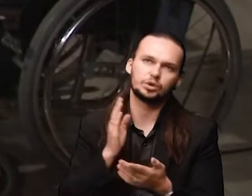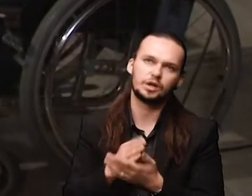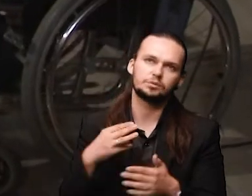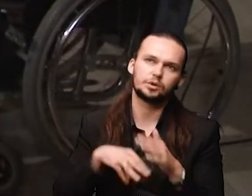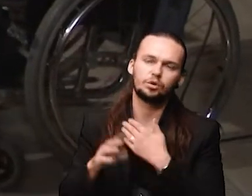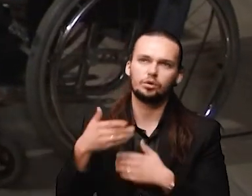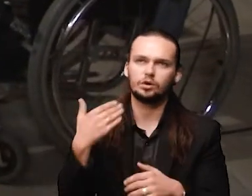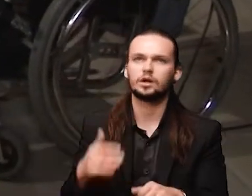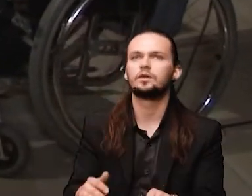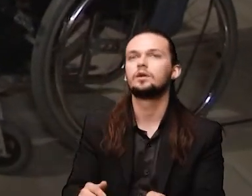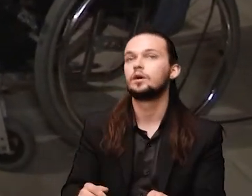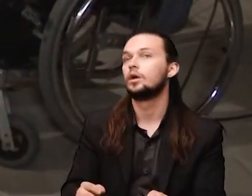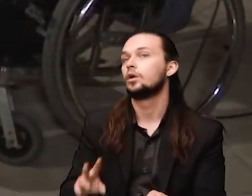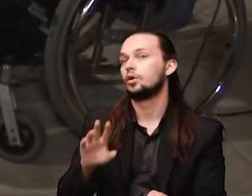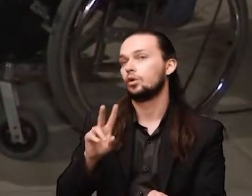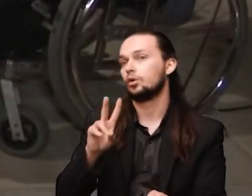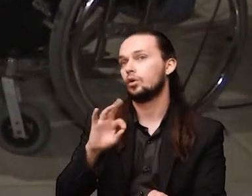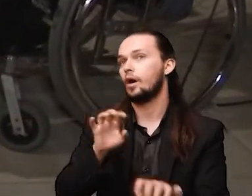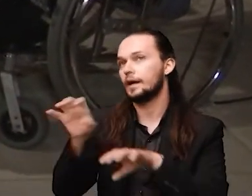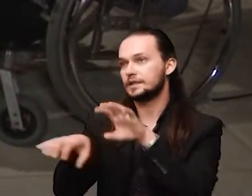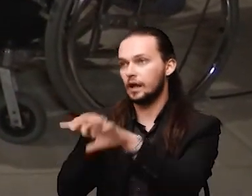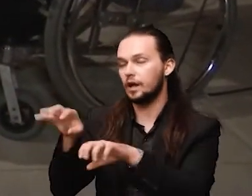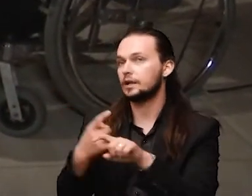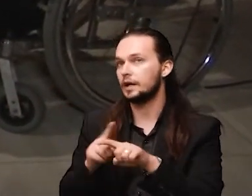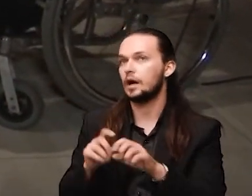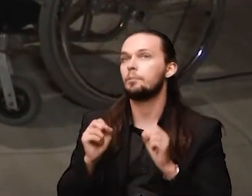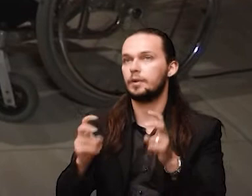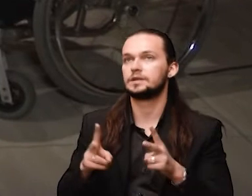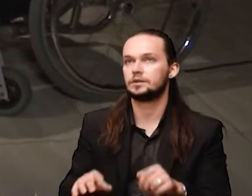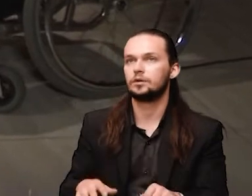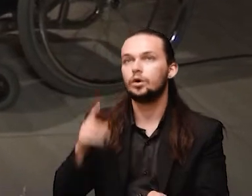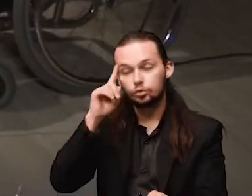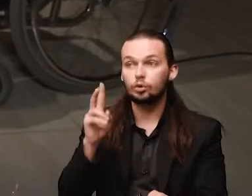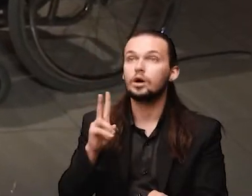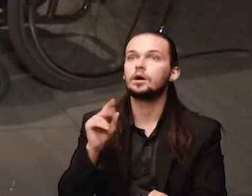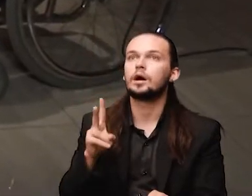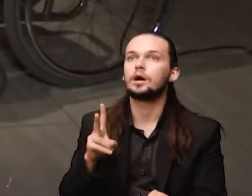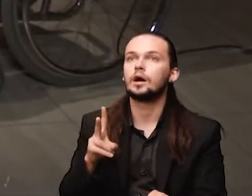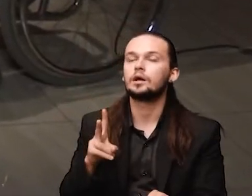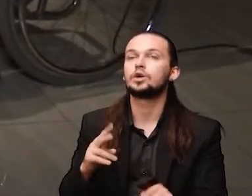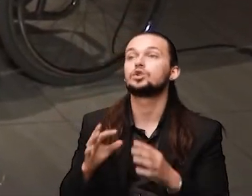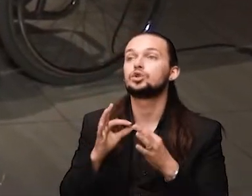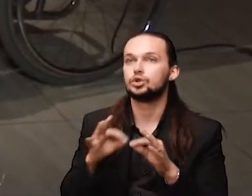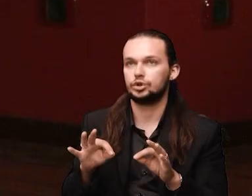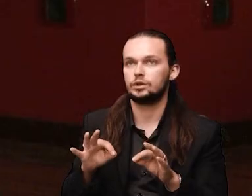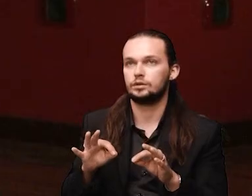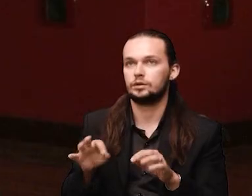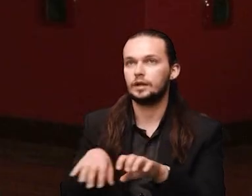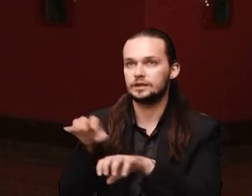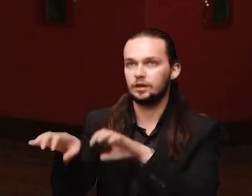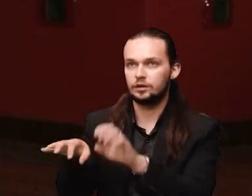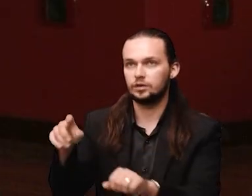Но вот сюжет с эскалатором, как вы считаете, это же, по-моему, не очень безопасно. Это очень опасно. Я вообще думаю, как его пустили, разрешили на